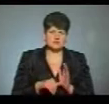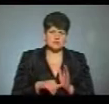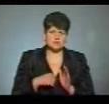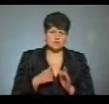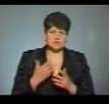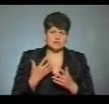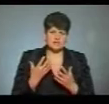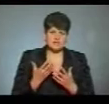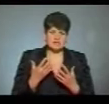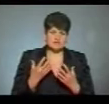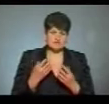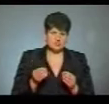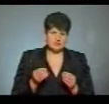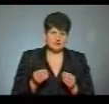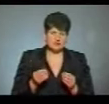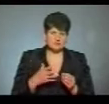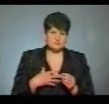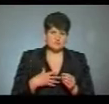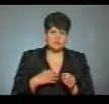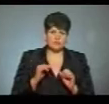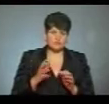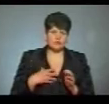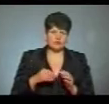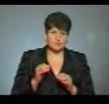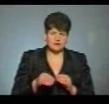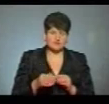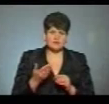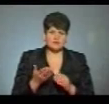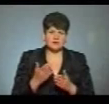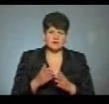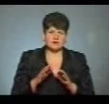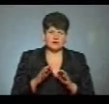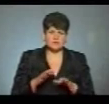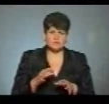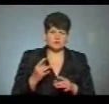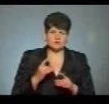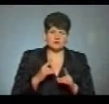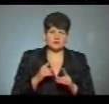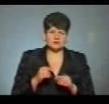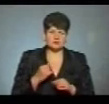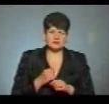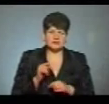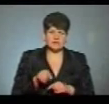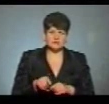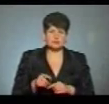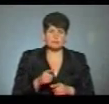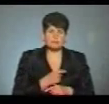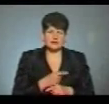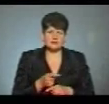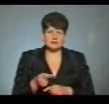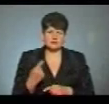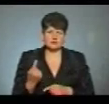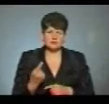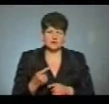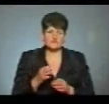які вже відчили. Зробіть, як голова обласної ради, так, щоб медики Тернопілля нічому